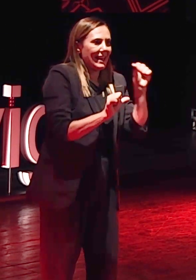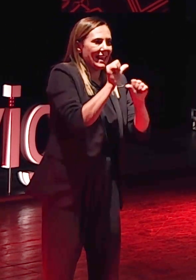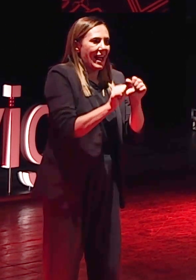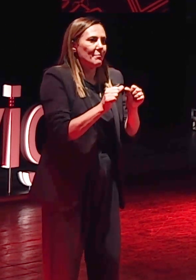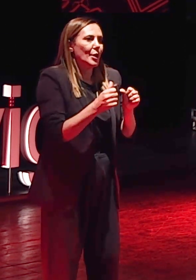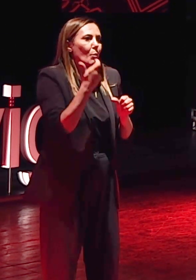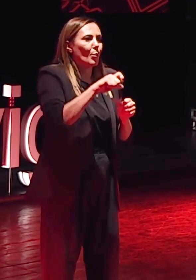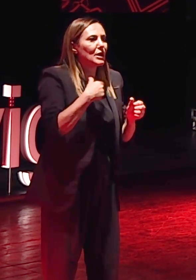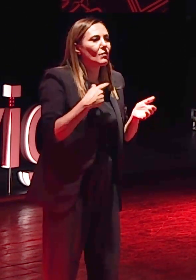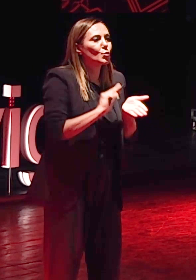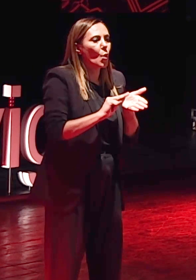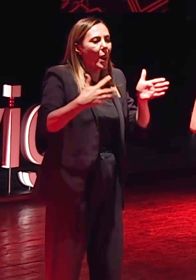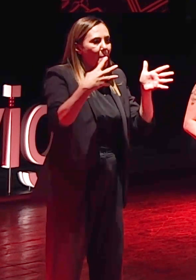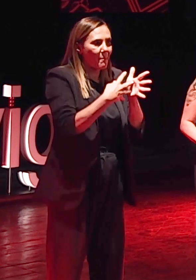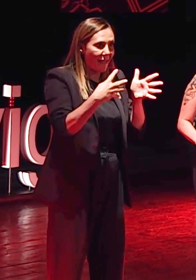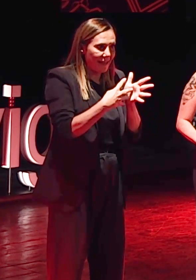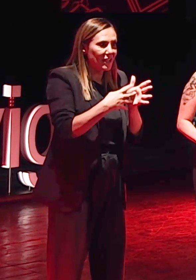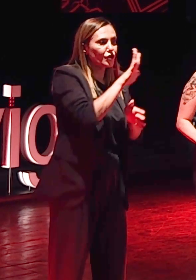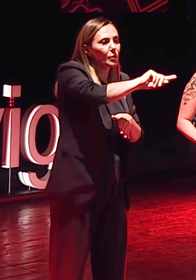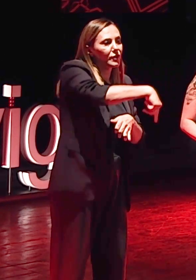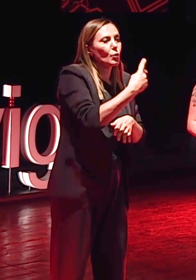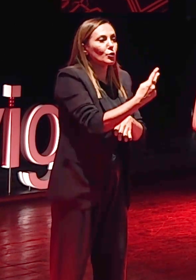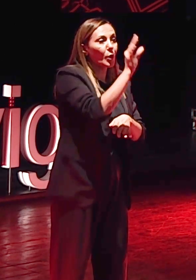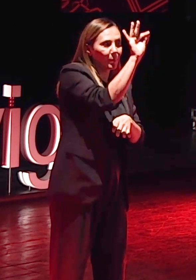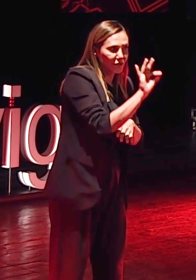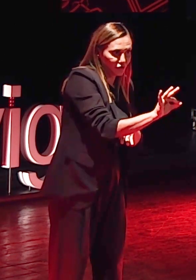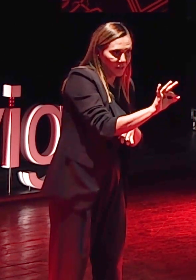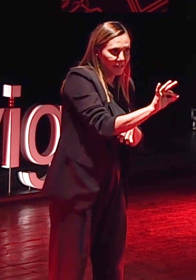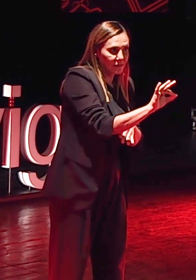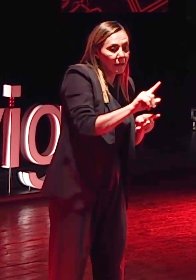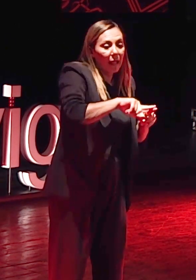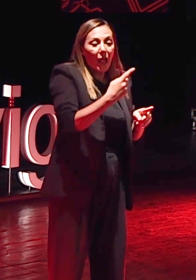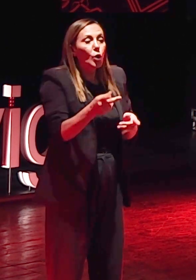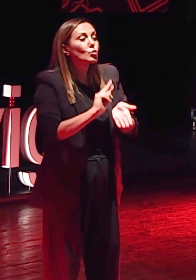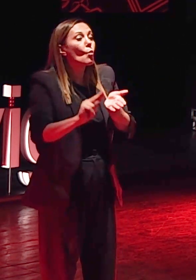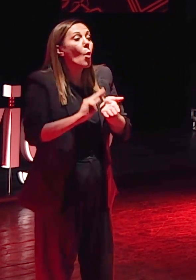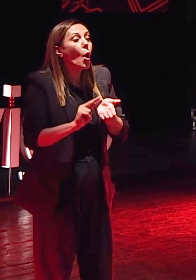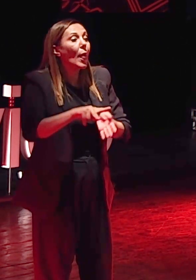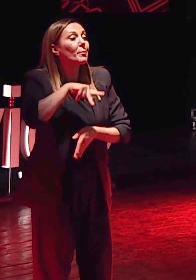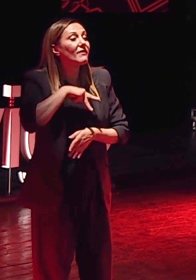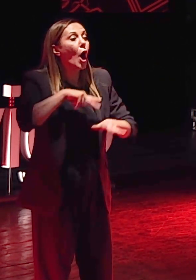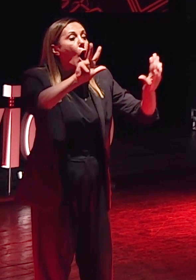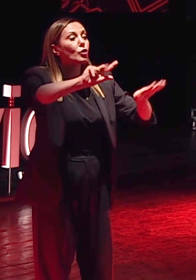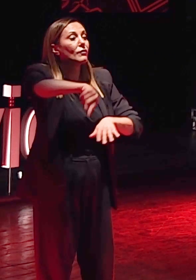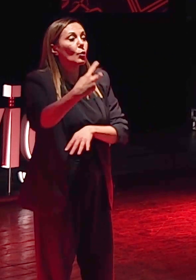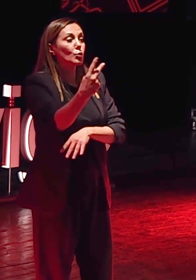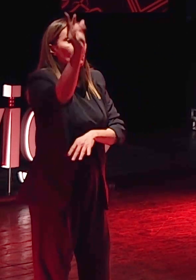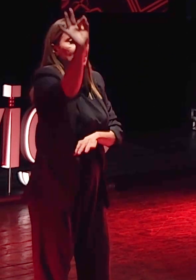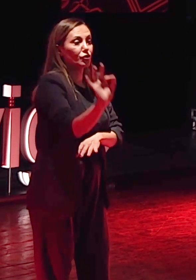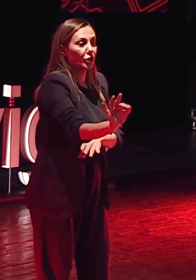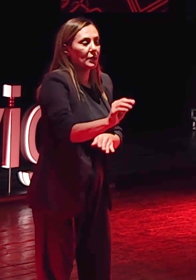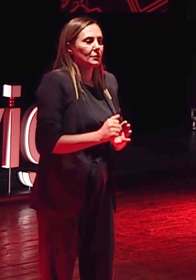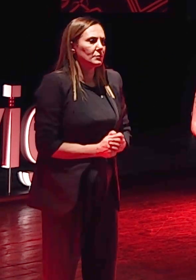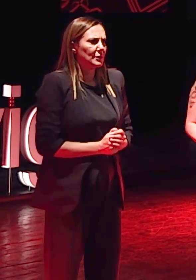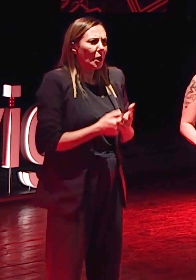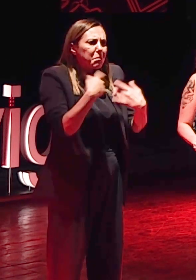medie che sono il 5,2% per ritornare nella scuola privata 8,2%